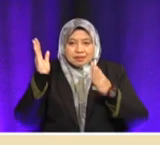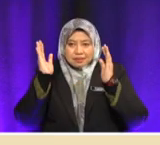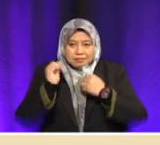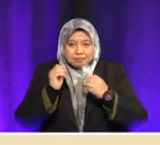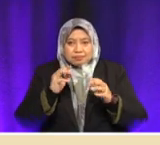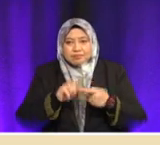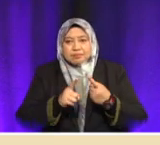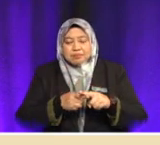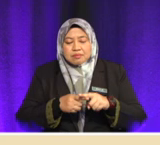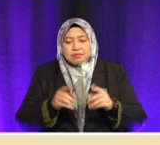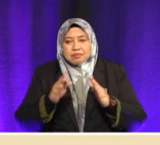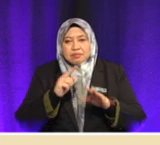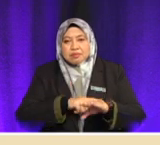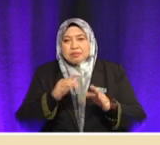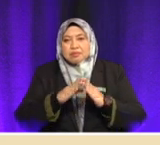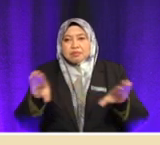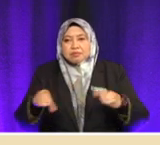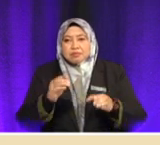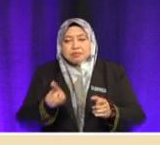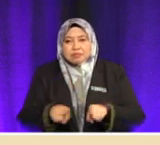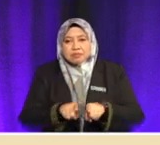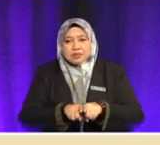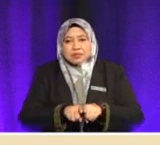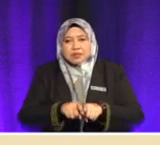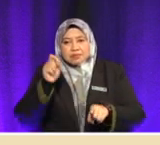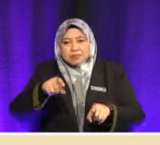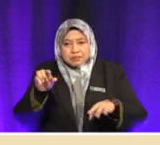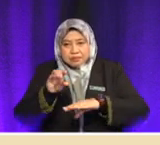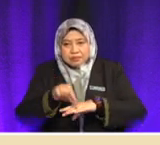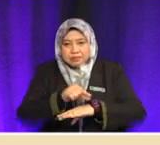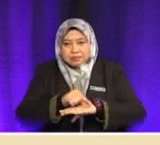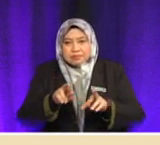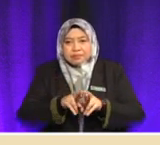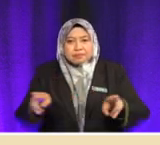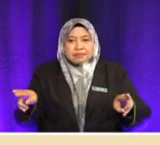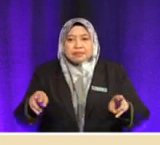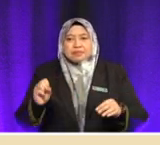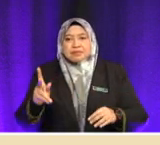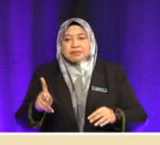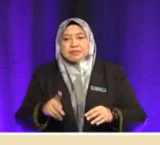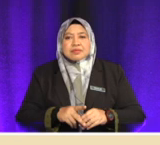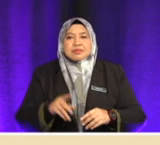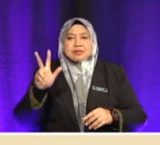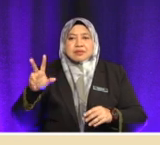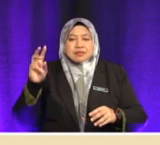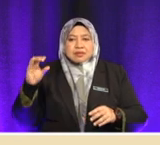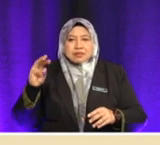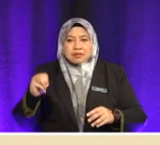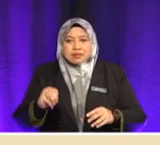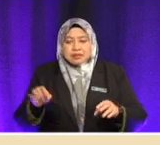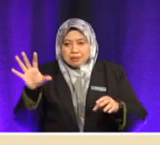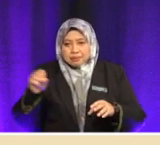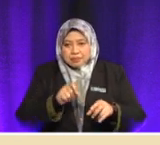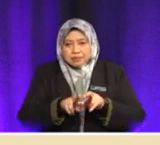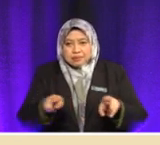kalau 3 cm Saya ingin membunuh pembaris tiga cm ambil pembaris